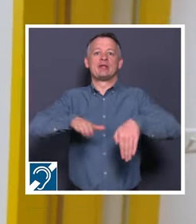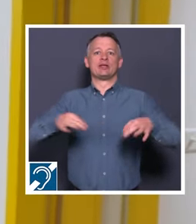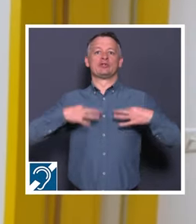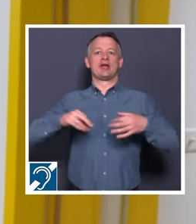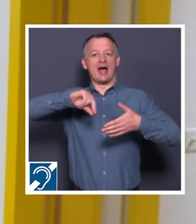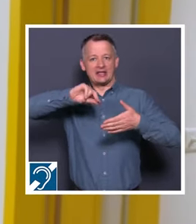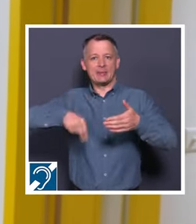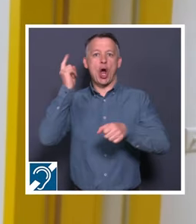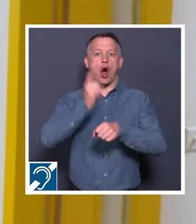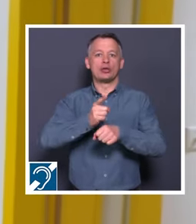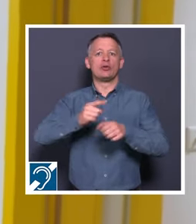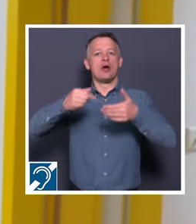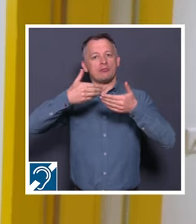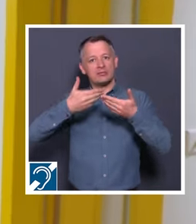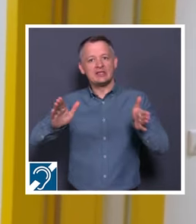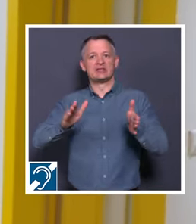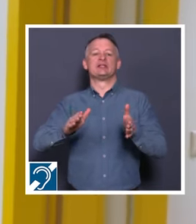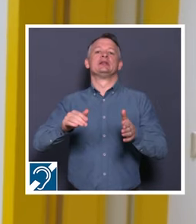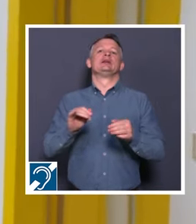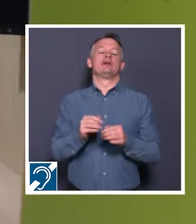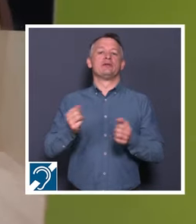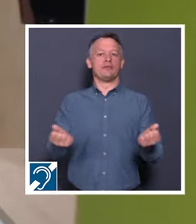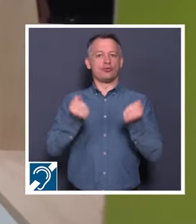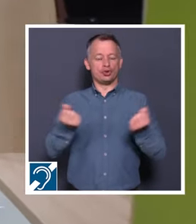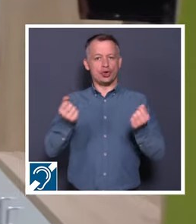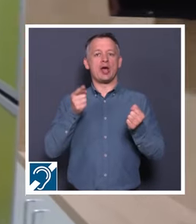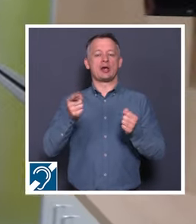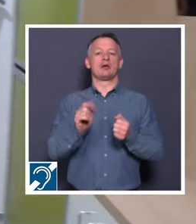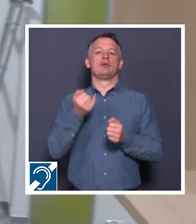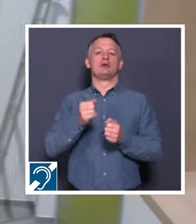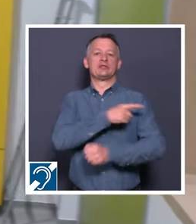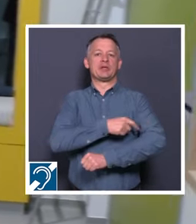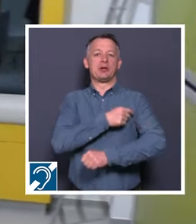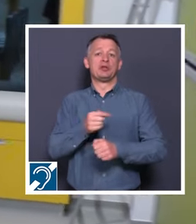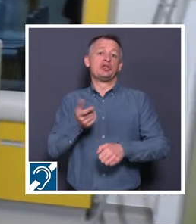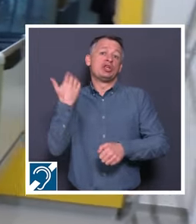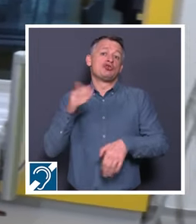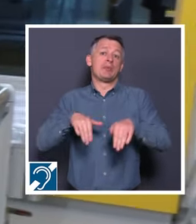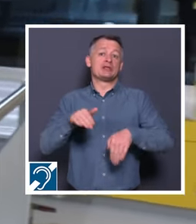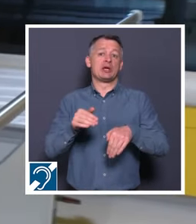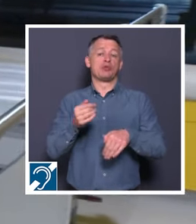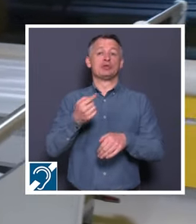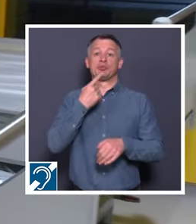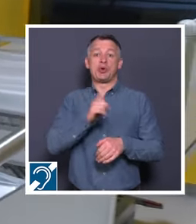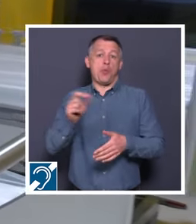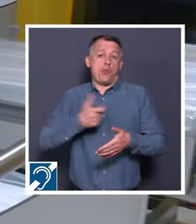semnat ordinul prin care aprobă funcționarea spitalului. Deși Alexandru Rafila spunea acum câteva zile că nu poate semna actele.